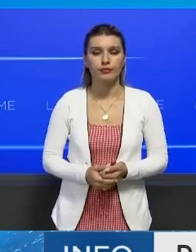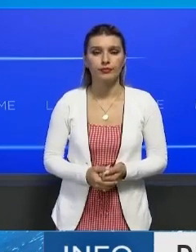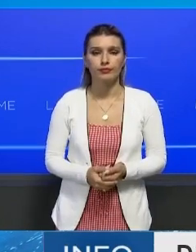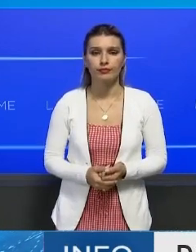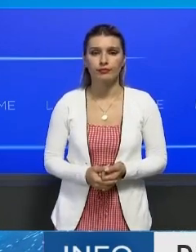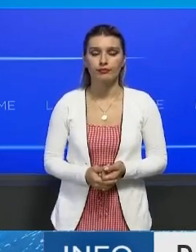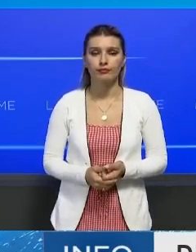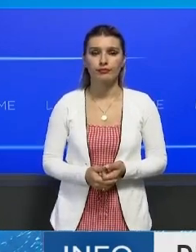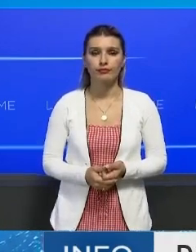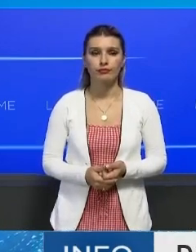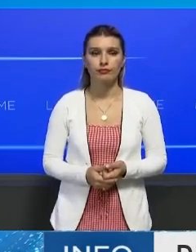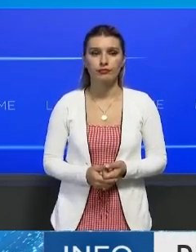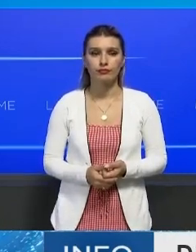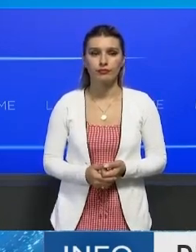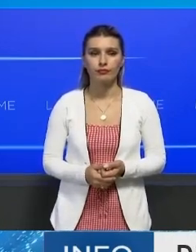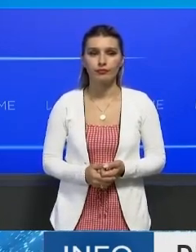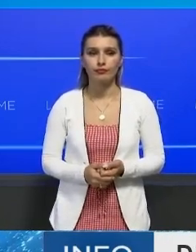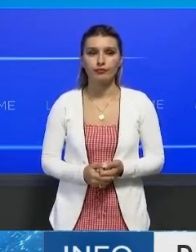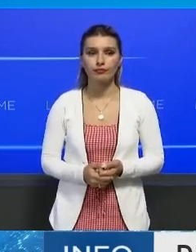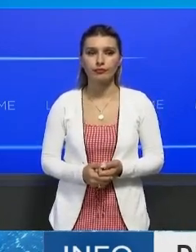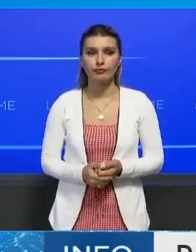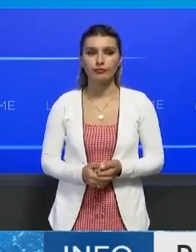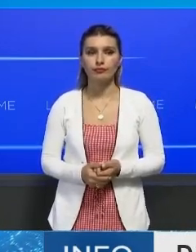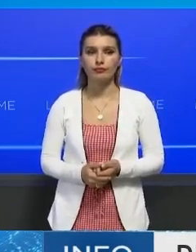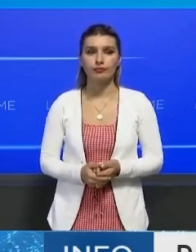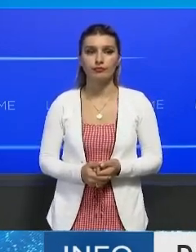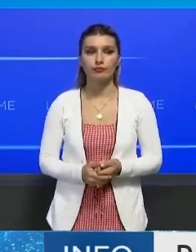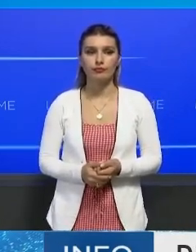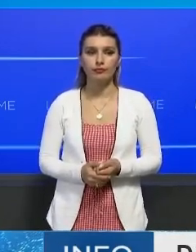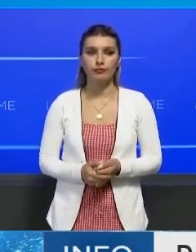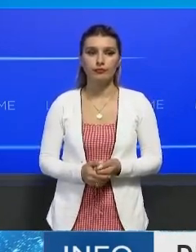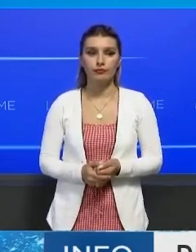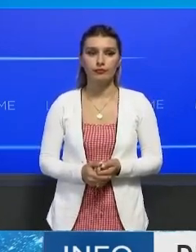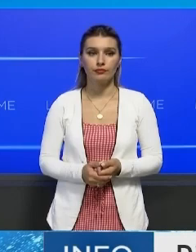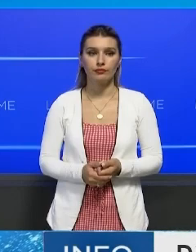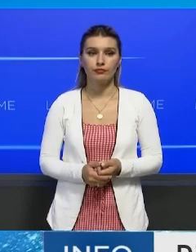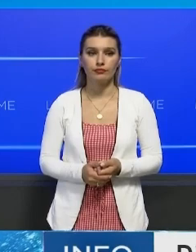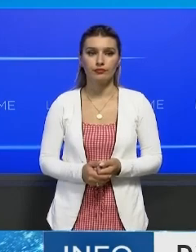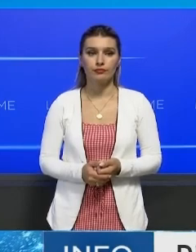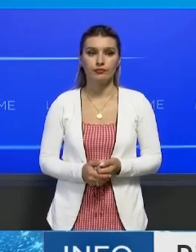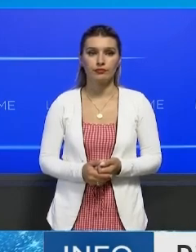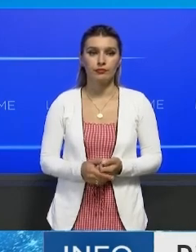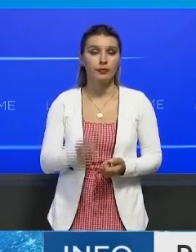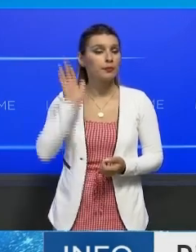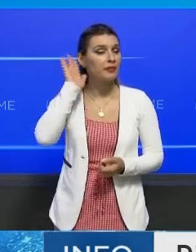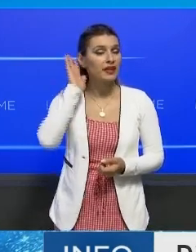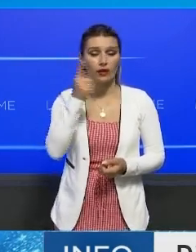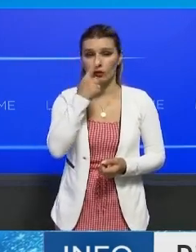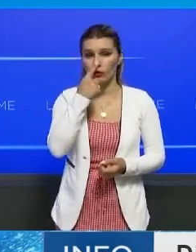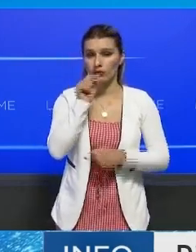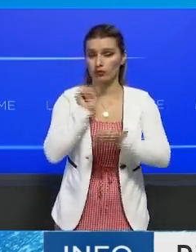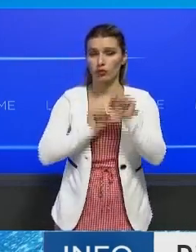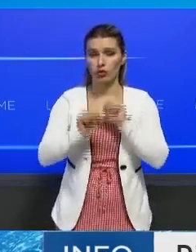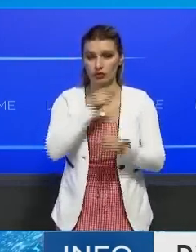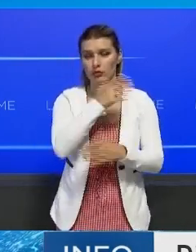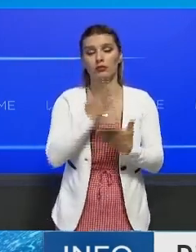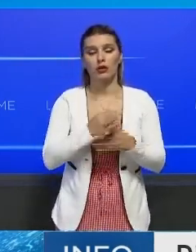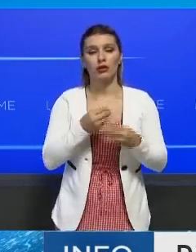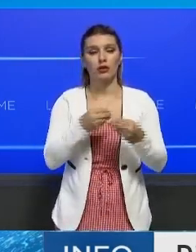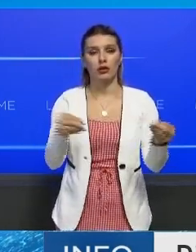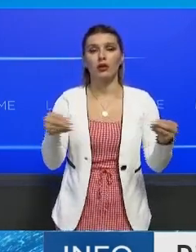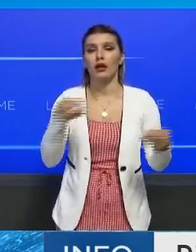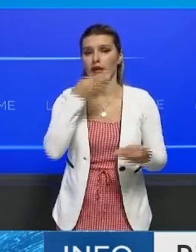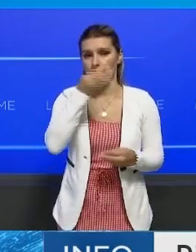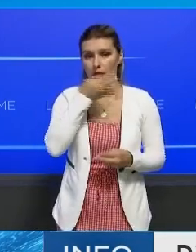Yeah. Ministria ruse e mbrojtjes ka raportuar për